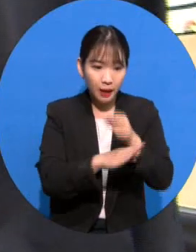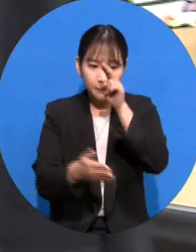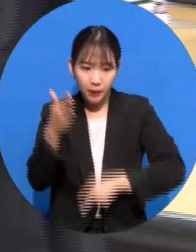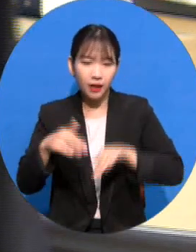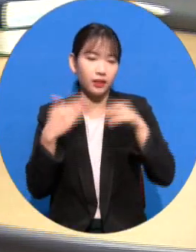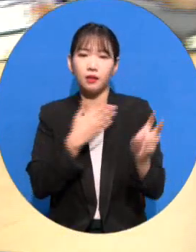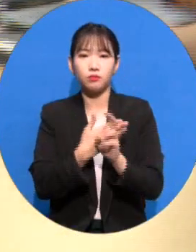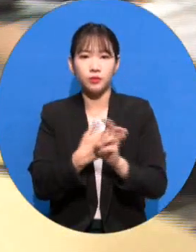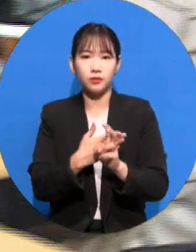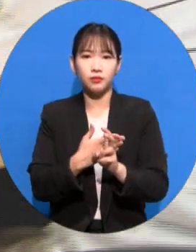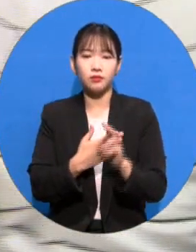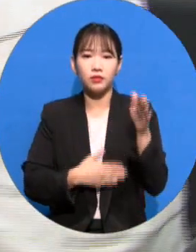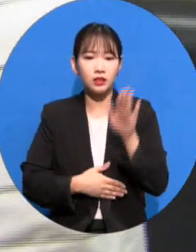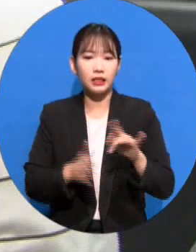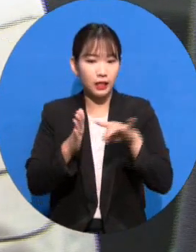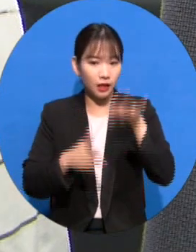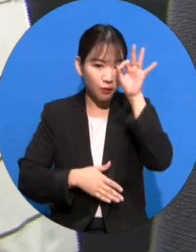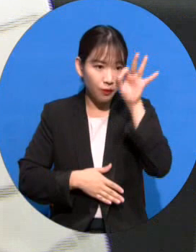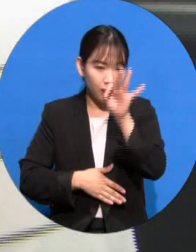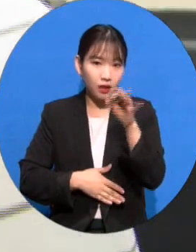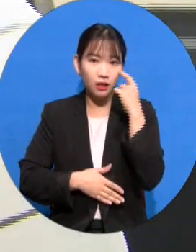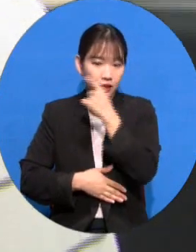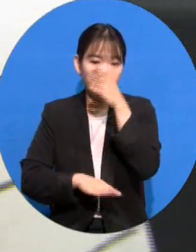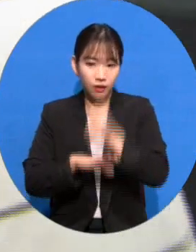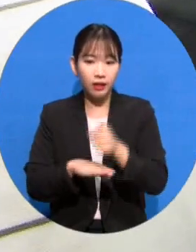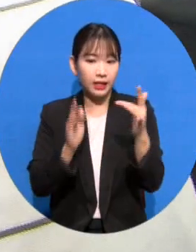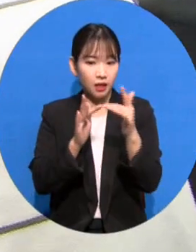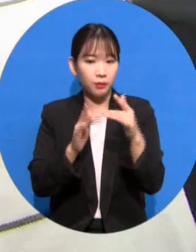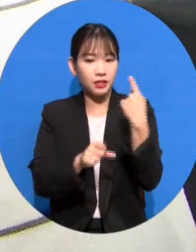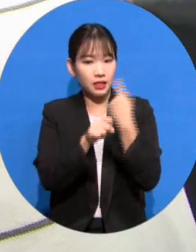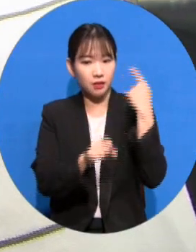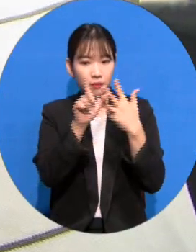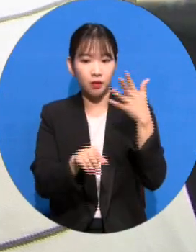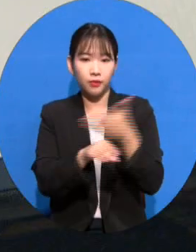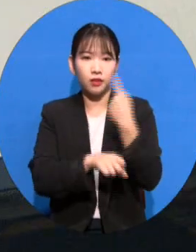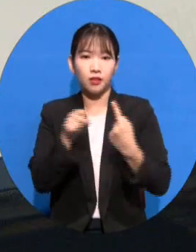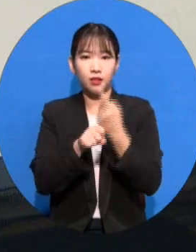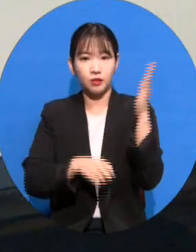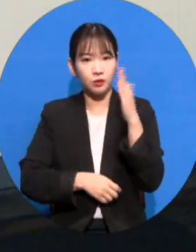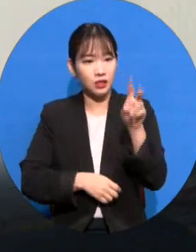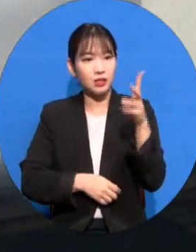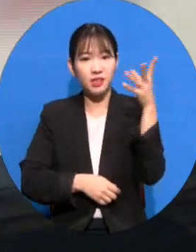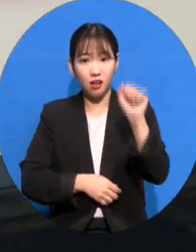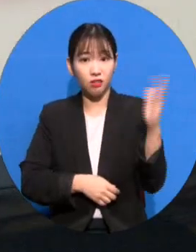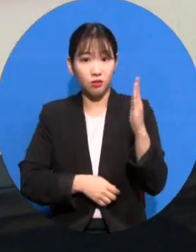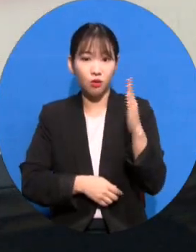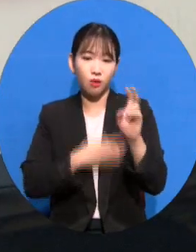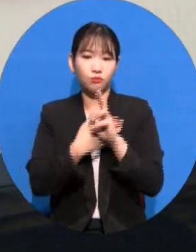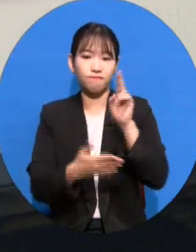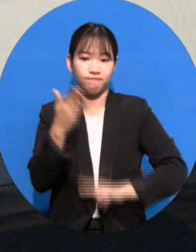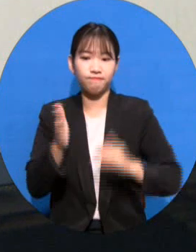불법입니다. 그런데 세관이 확인한 결과 이 사이트에서만 지난해 8월부터 1년 가까이 22억 원어치가